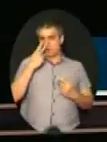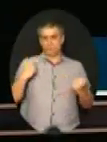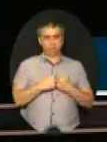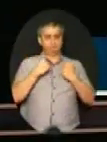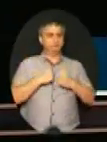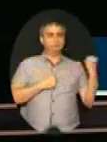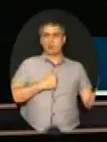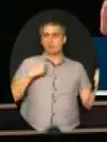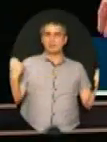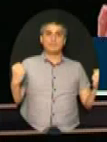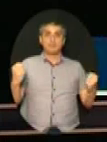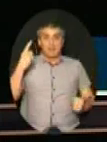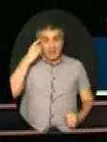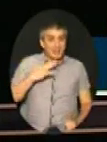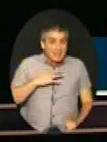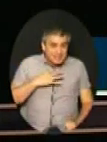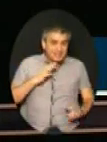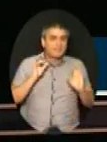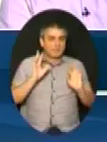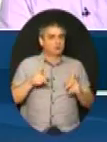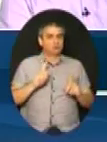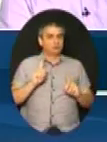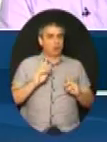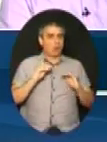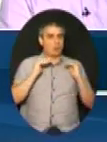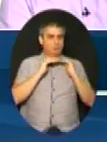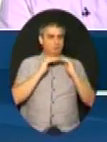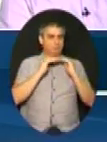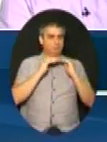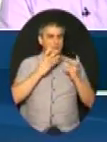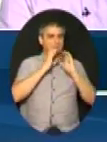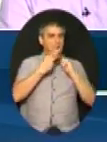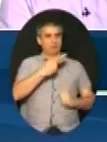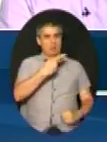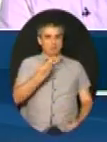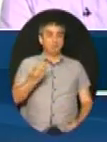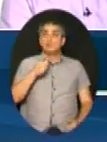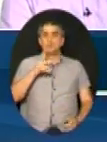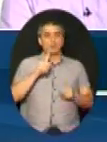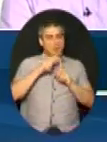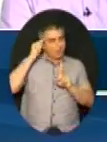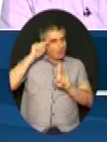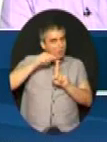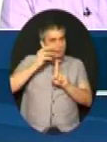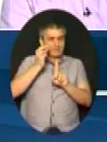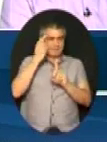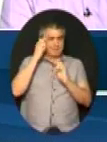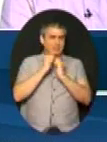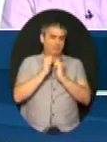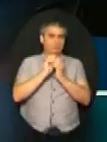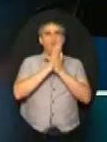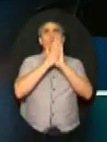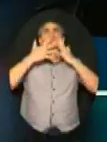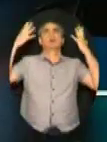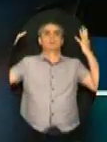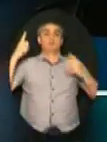בין שמאל לימין. לדעתי, באמת יש משהו לא מקויל בתקשורת. חברת הכנסת רויטל סויד. נתפסים לדברים די טיפשיים והופכים